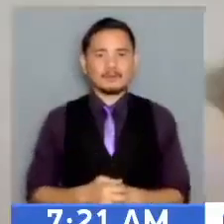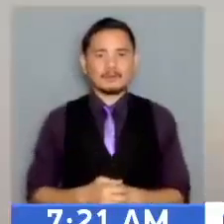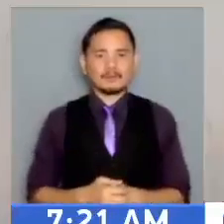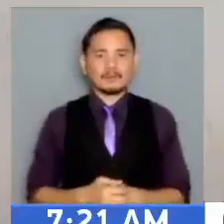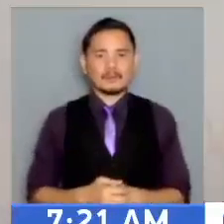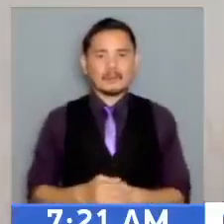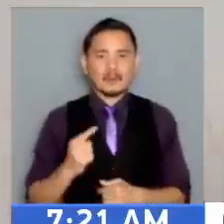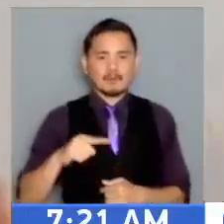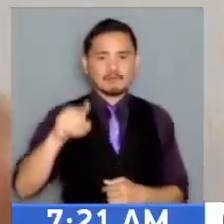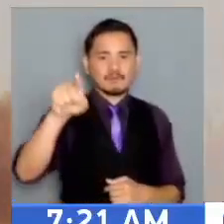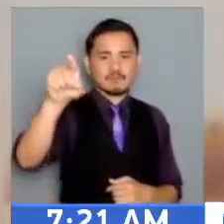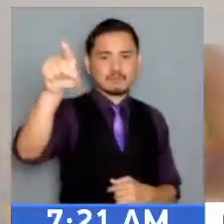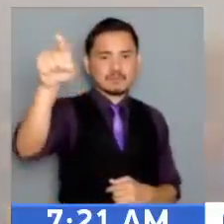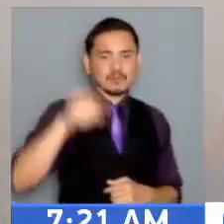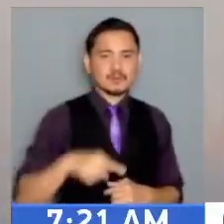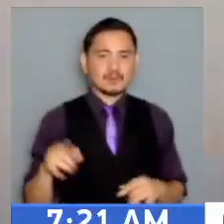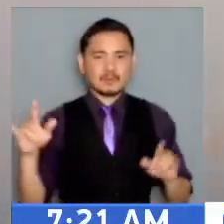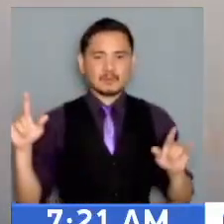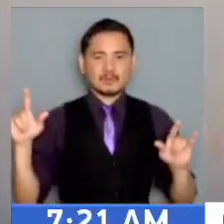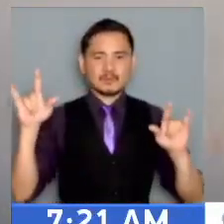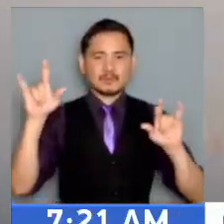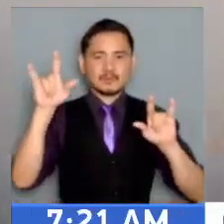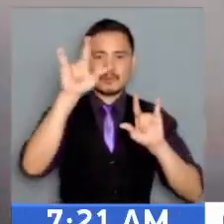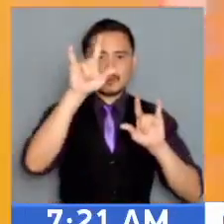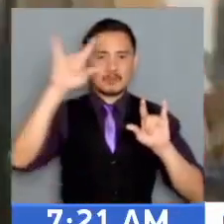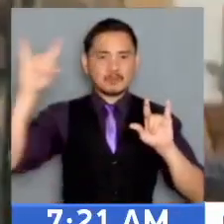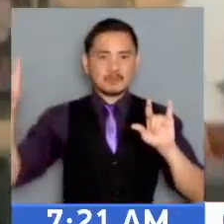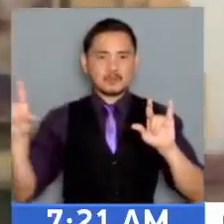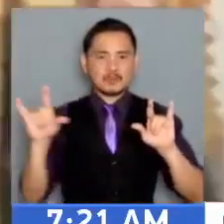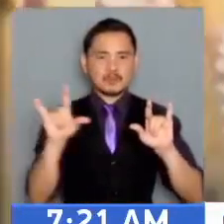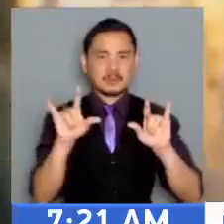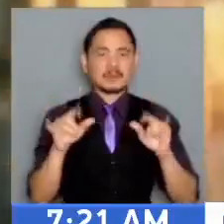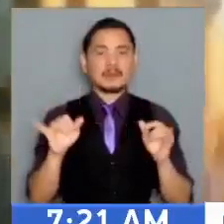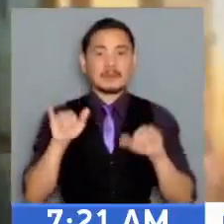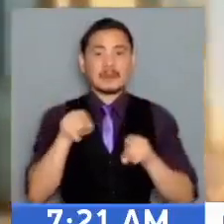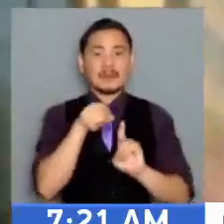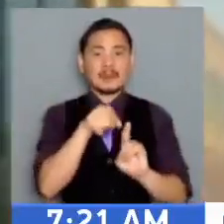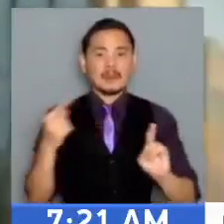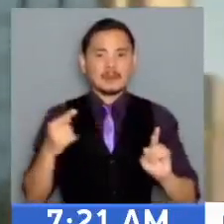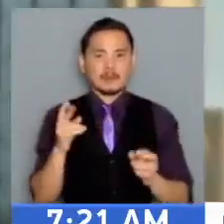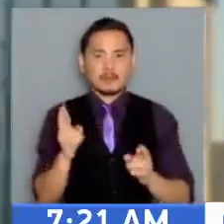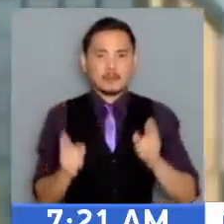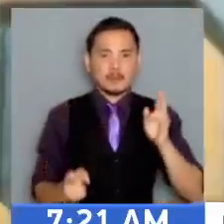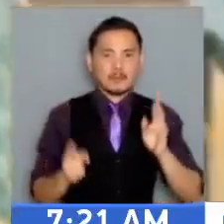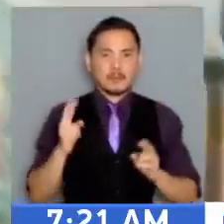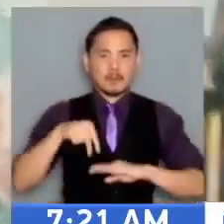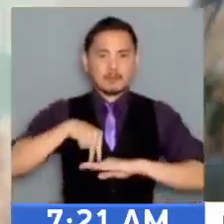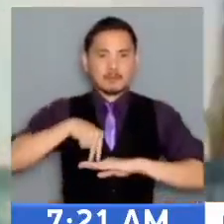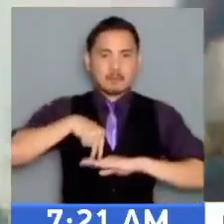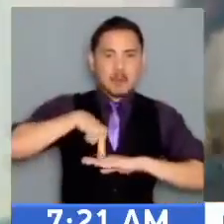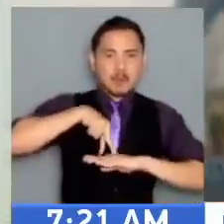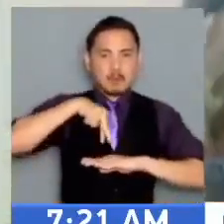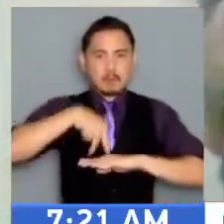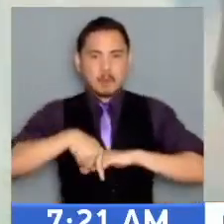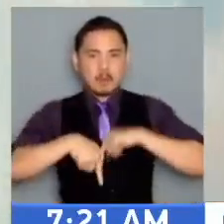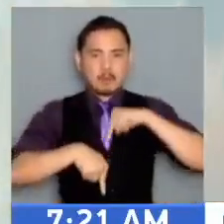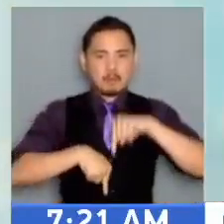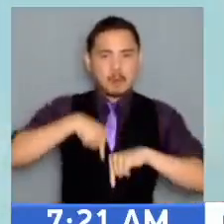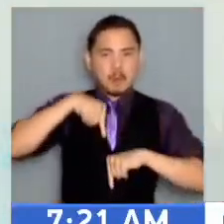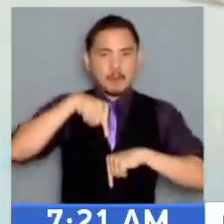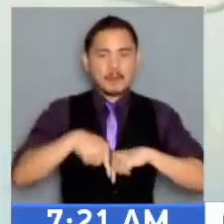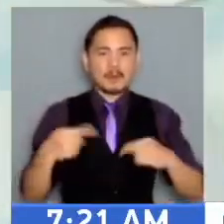Ang inaabangang live-action adaptation ng Mega Robot, ilang araw na lang mapapanood na sa inyong mga